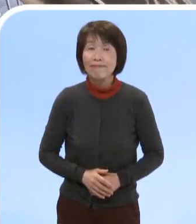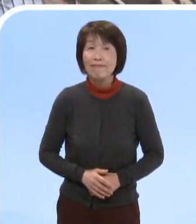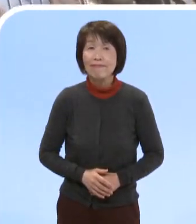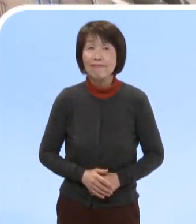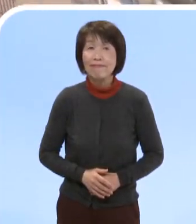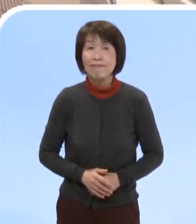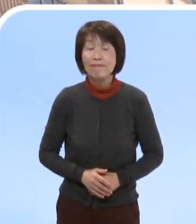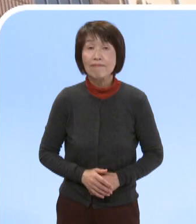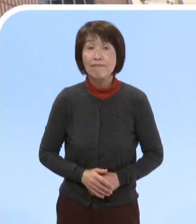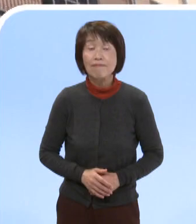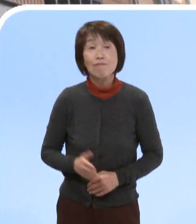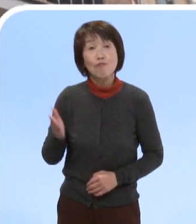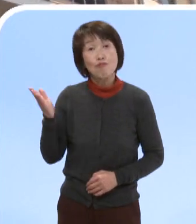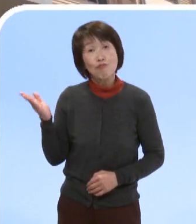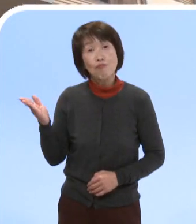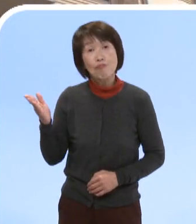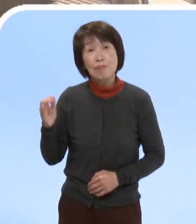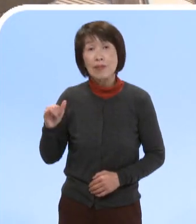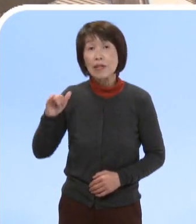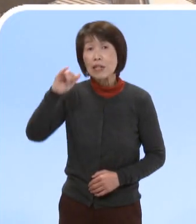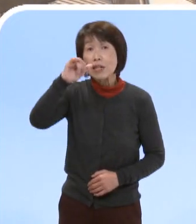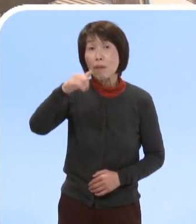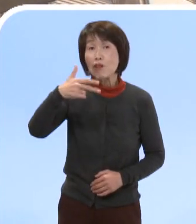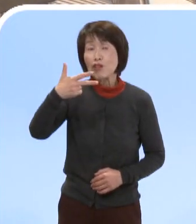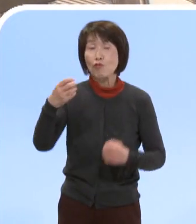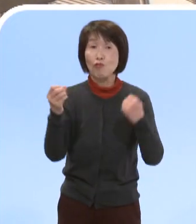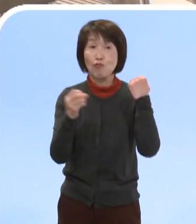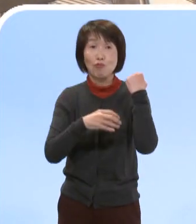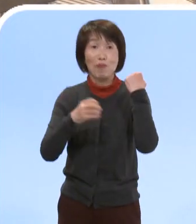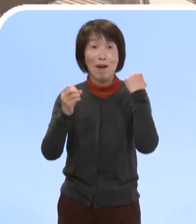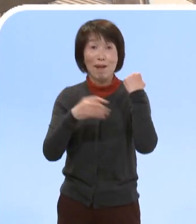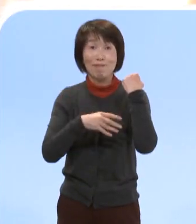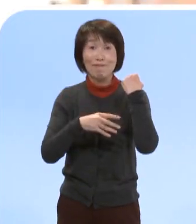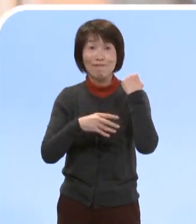やってきたのは伊丹市にあるスーパーです。